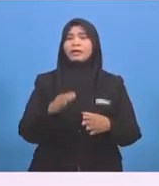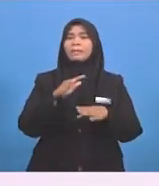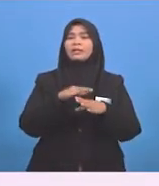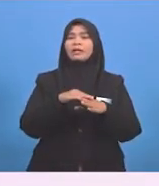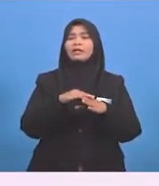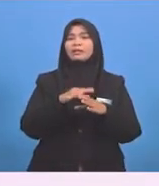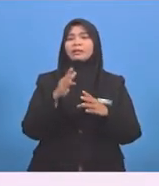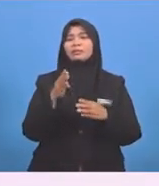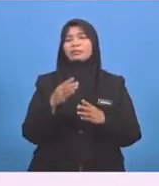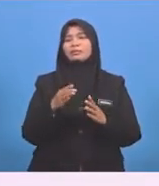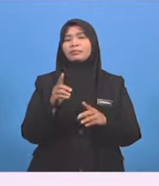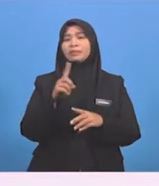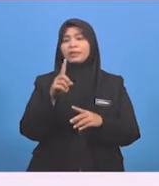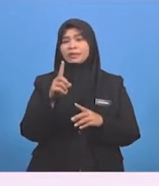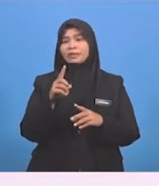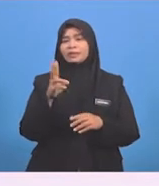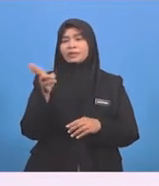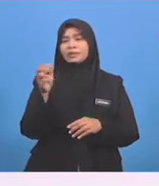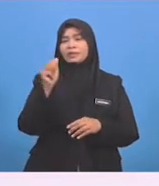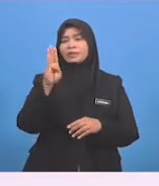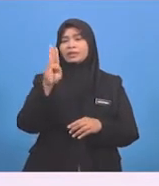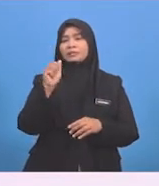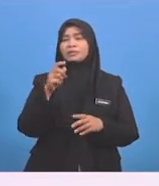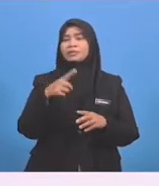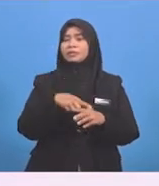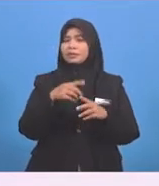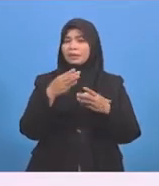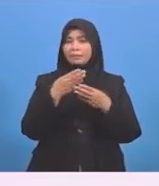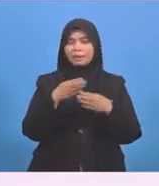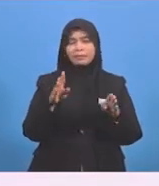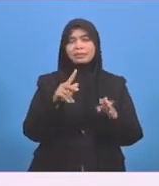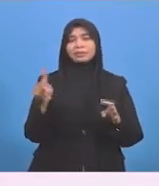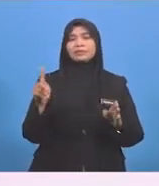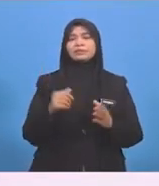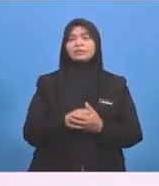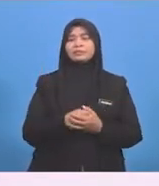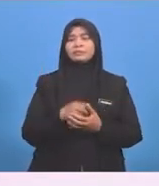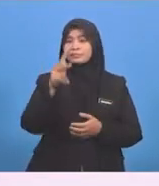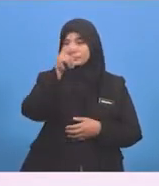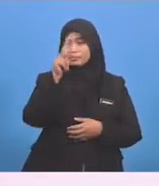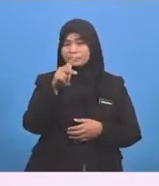Pada tahap manakah haba pendam tentu dibebaskan?